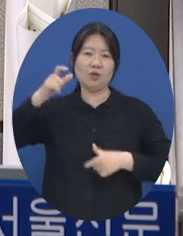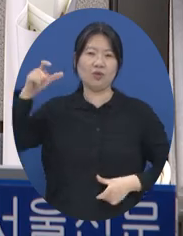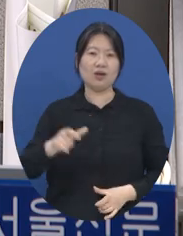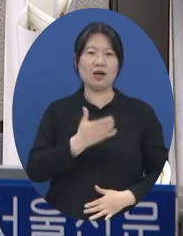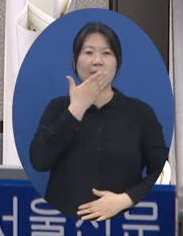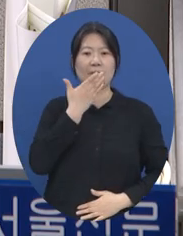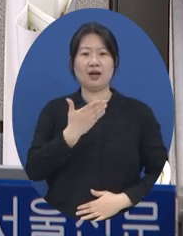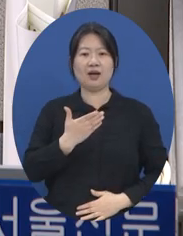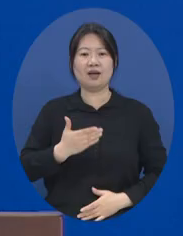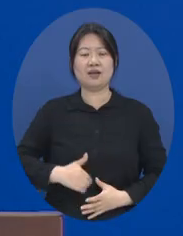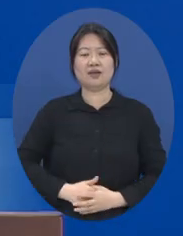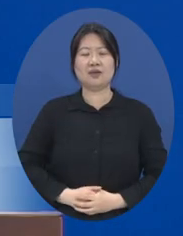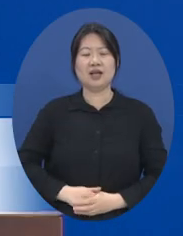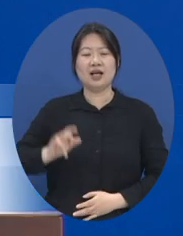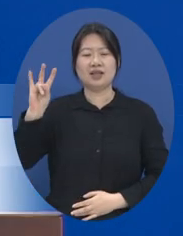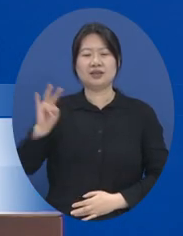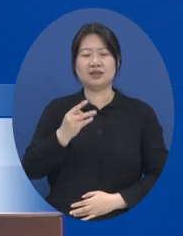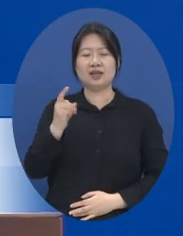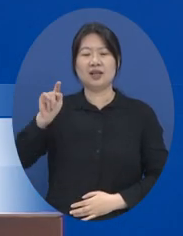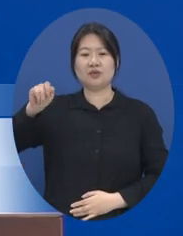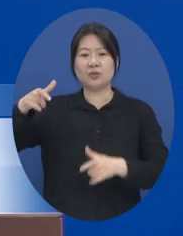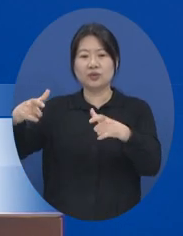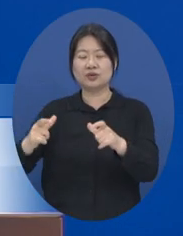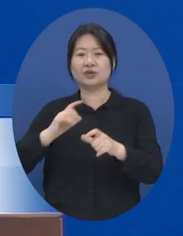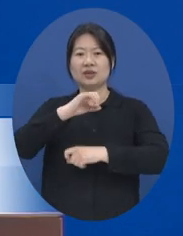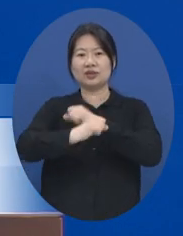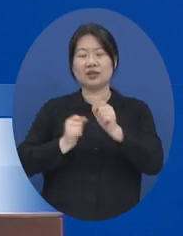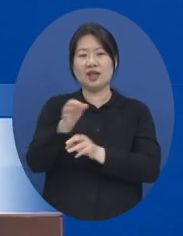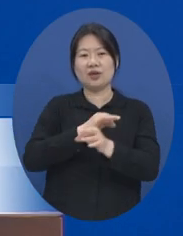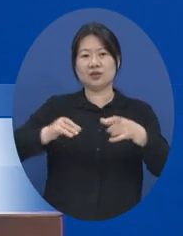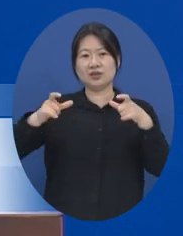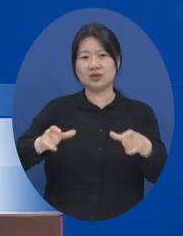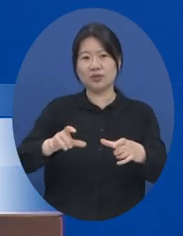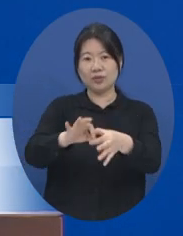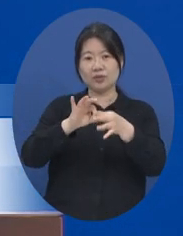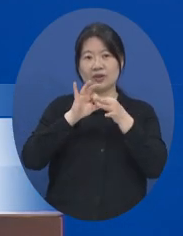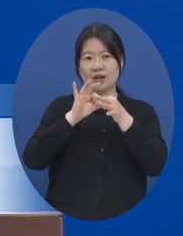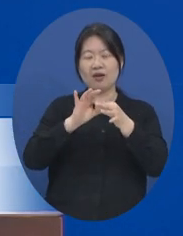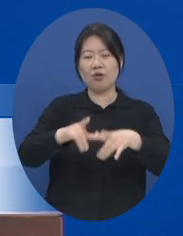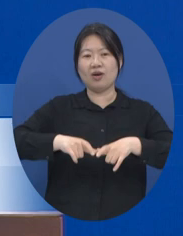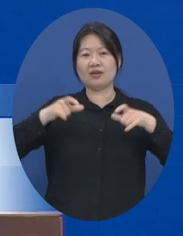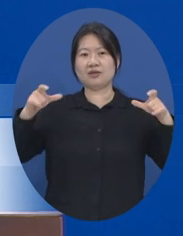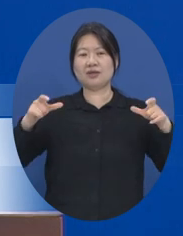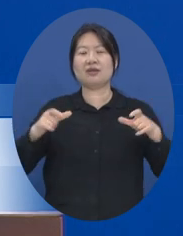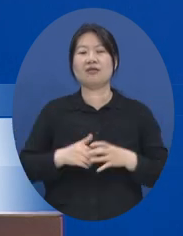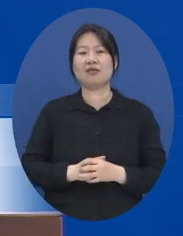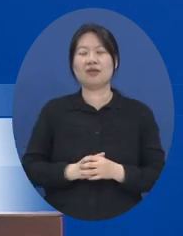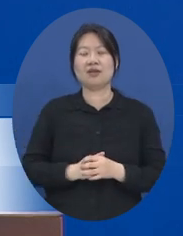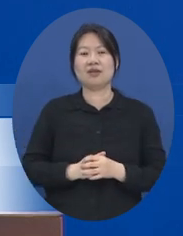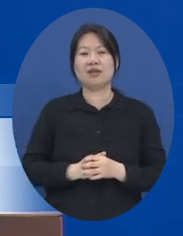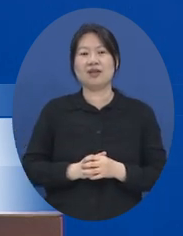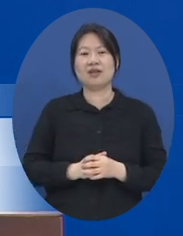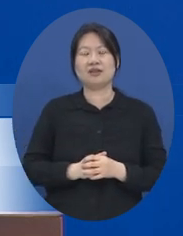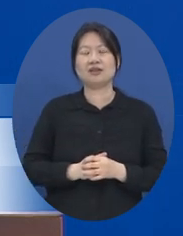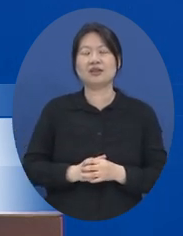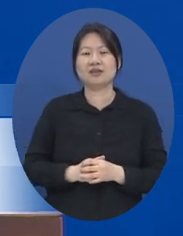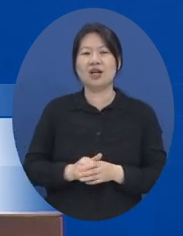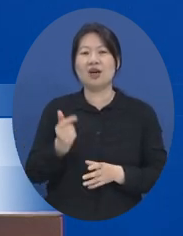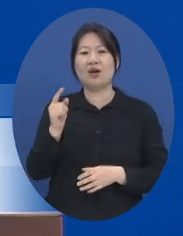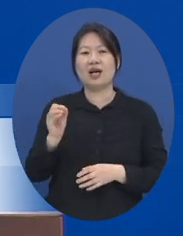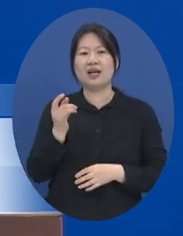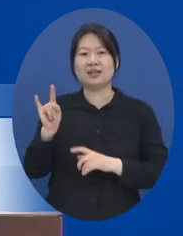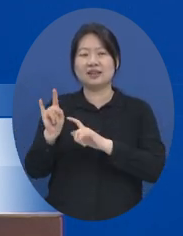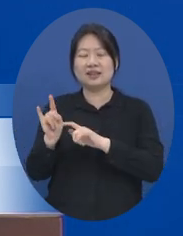기대됩니다. 시흥 백오지구 경제자유구역 지정을 통한 확장으로 황해 경제자유구역이